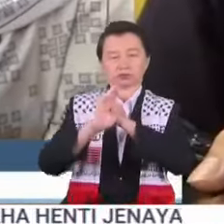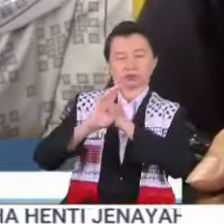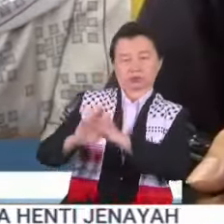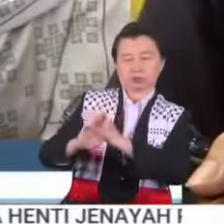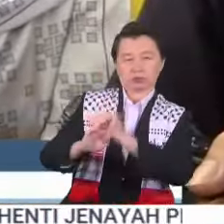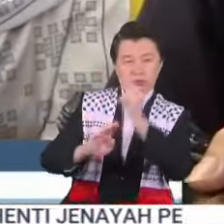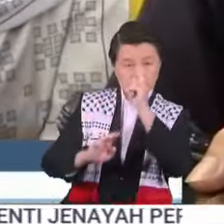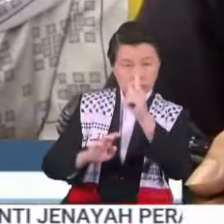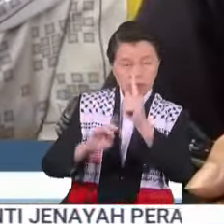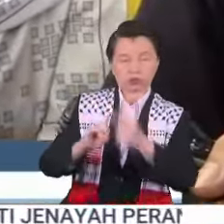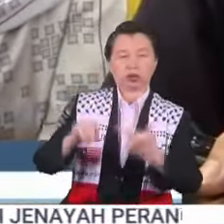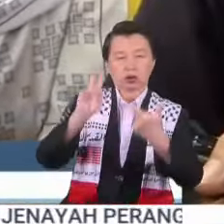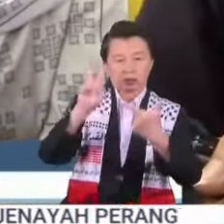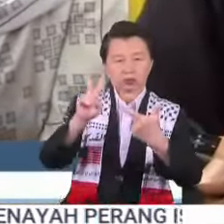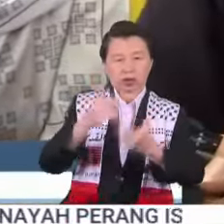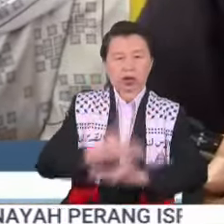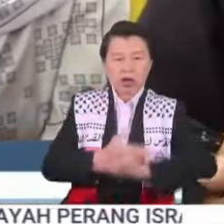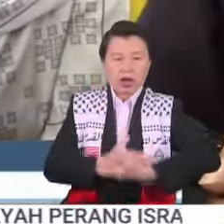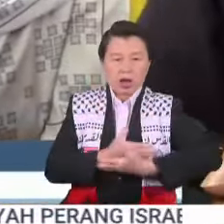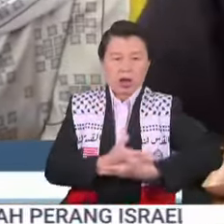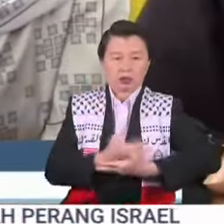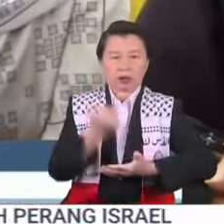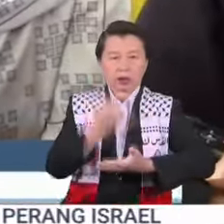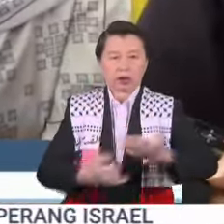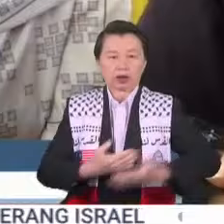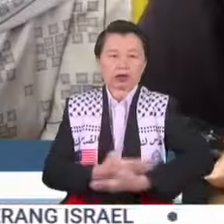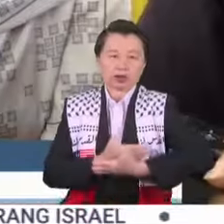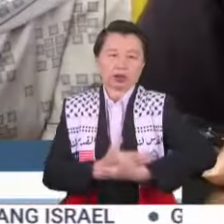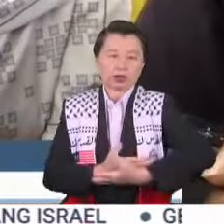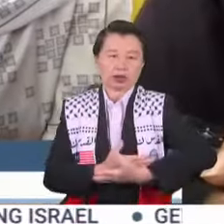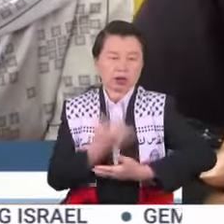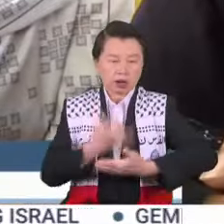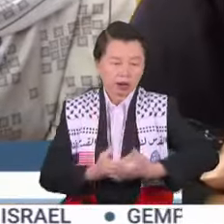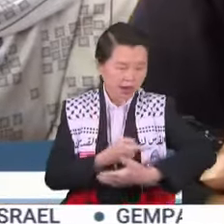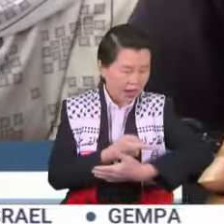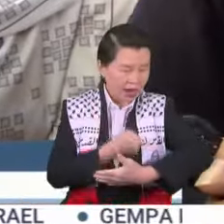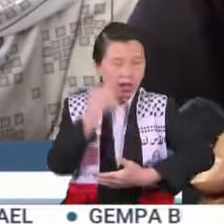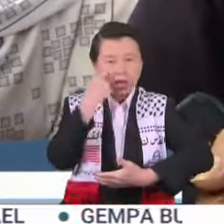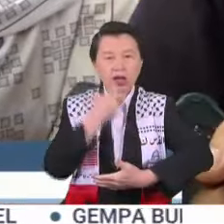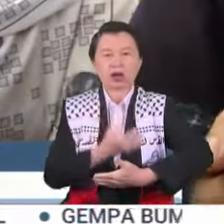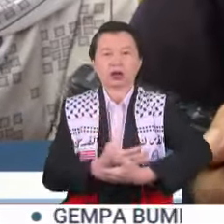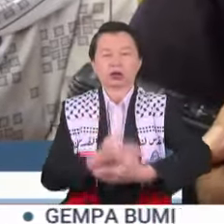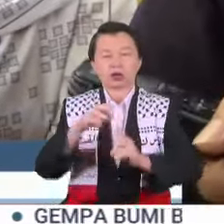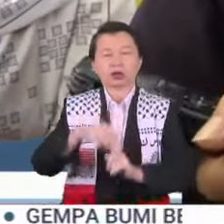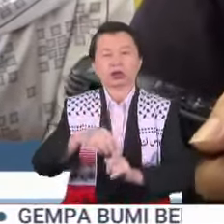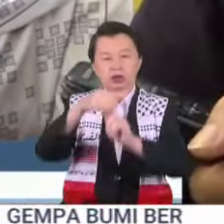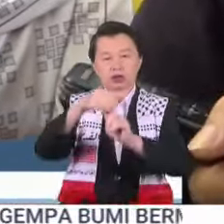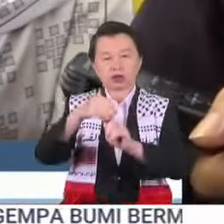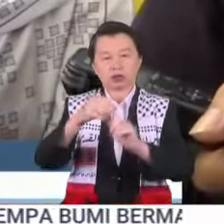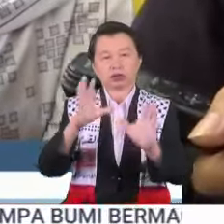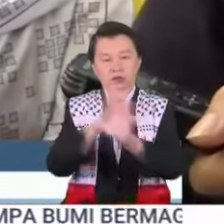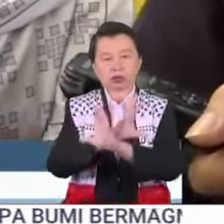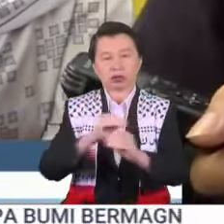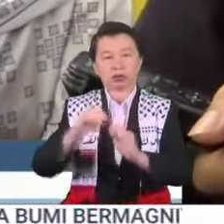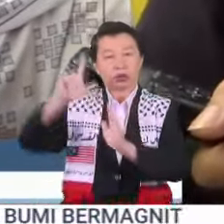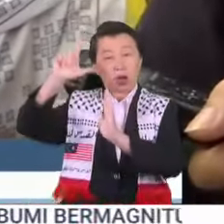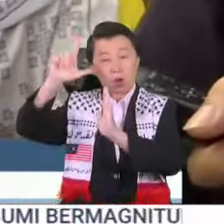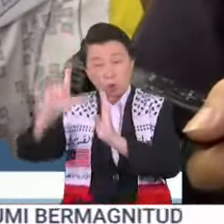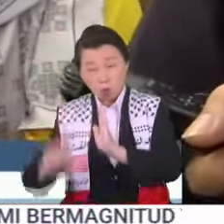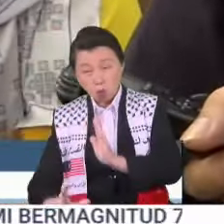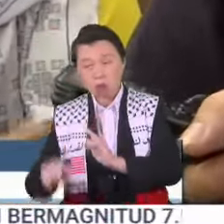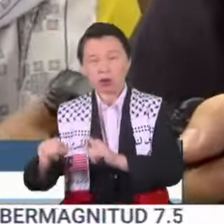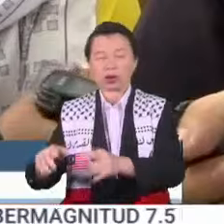perlu anak-anak dilahirkan. Kita masih kurang, kita punya especially Sarawak ni low birth rate, the lowest in the